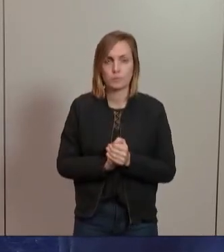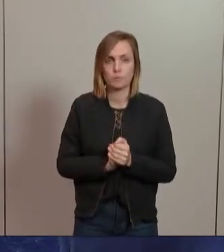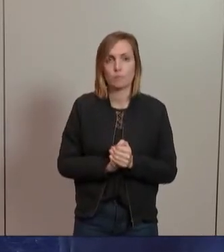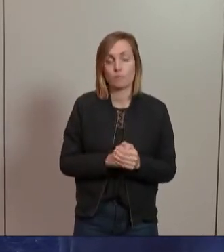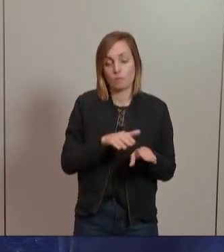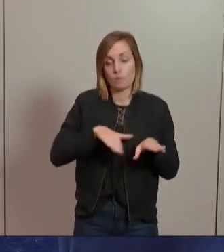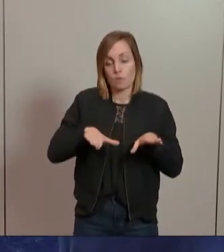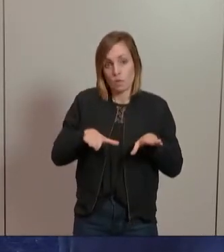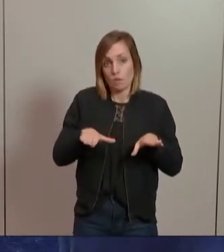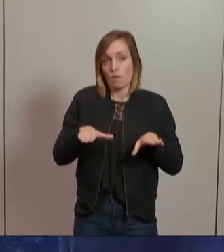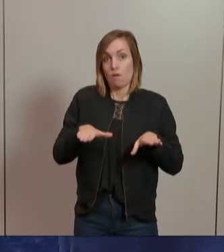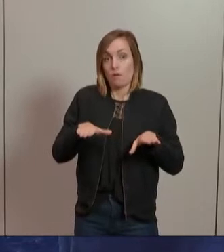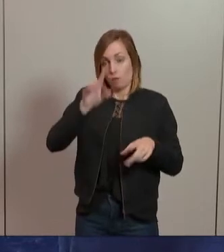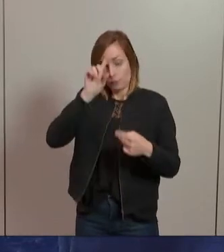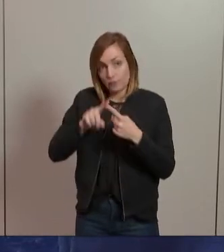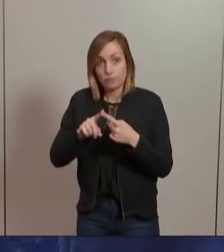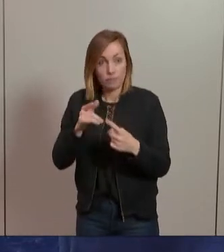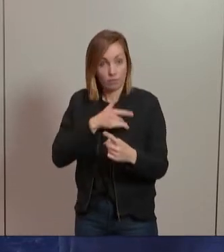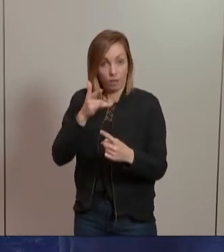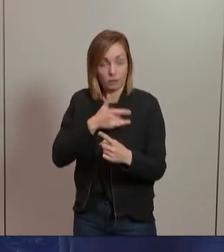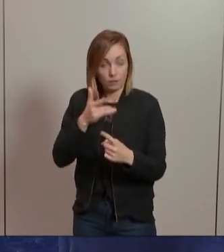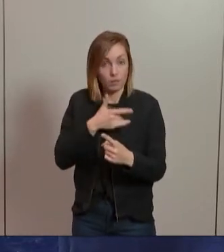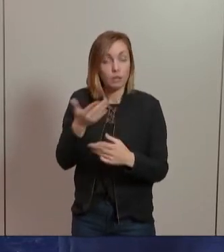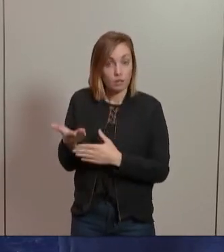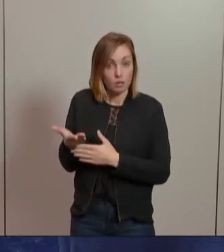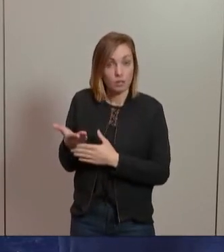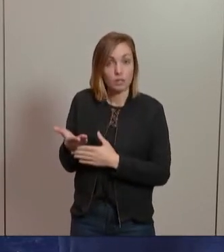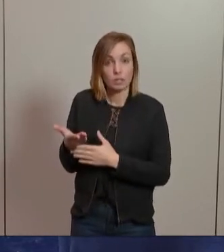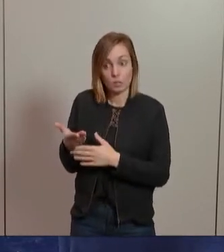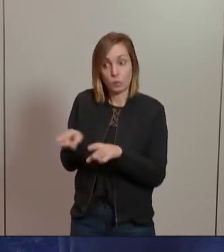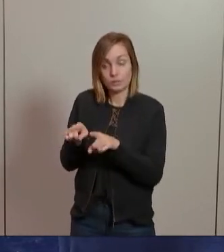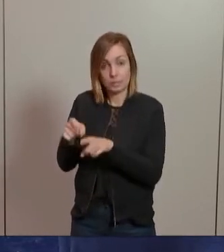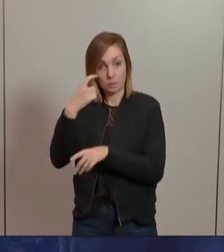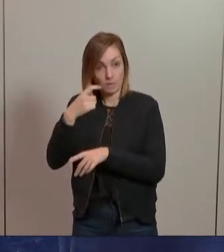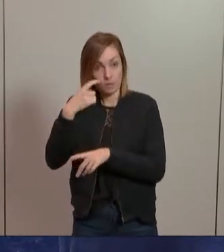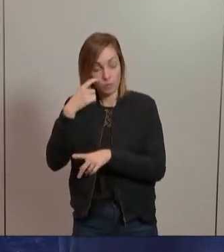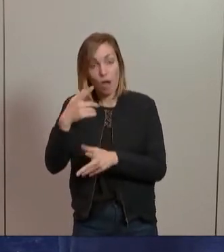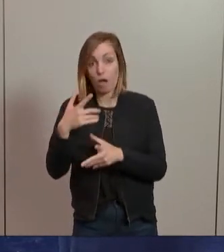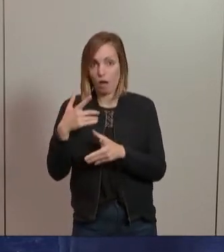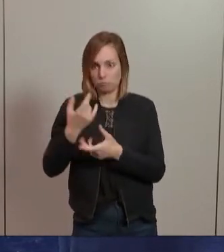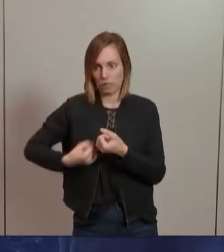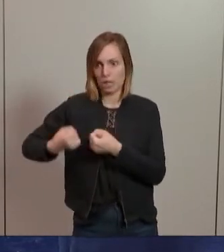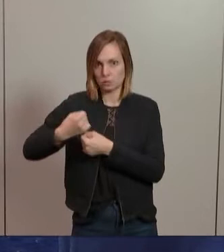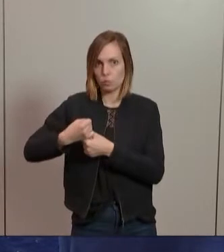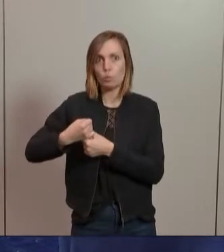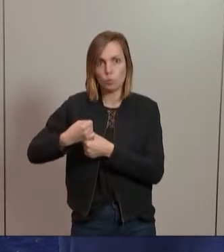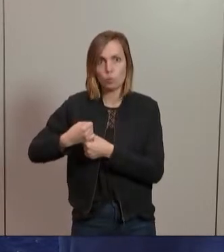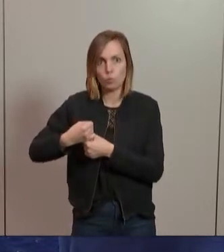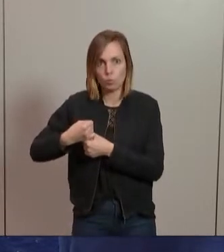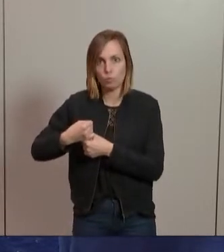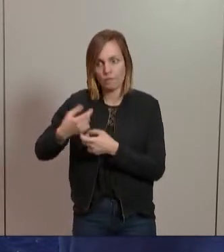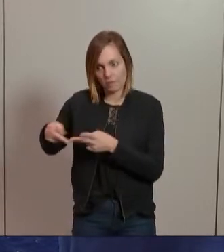avons fait remonter parmi les objectifs qui nous intéressaient celui justement de la création d'un observatoire des faits, qui est déjà retenu par les